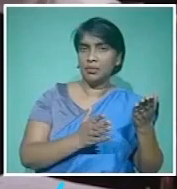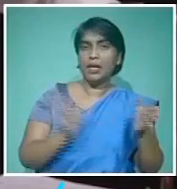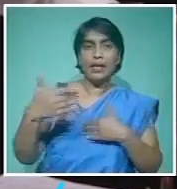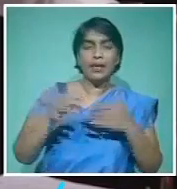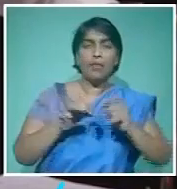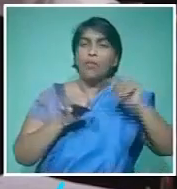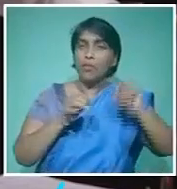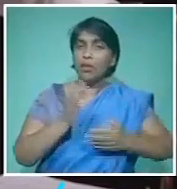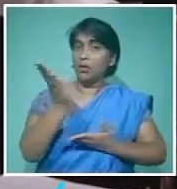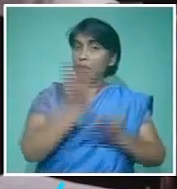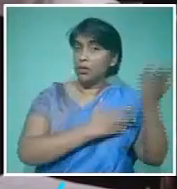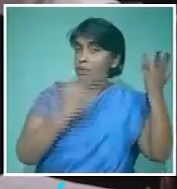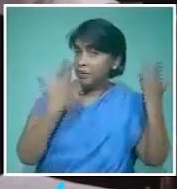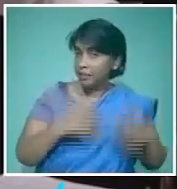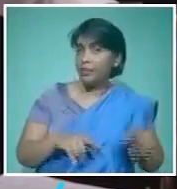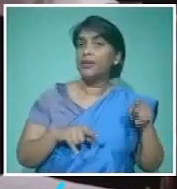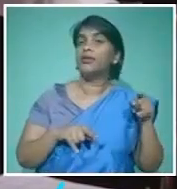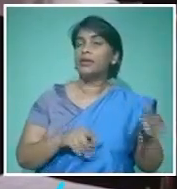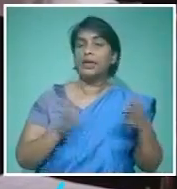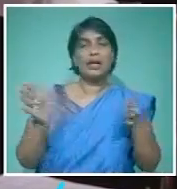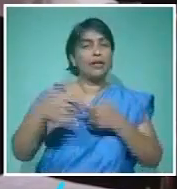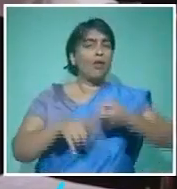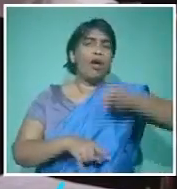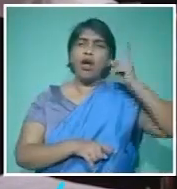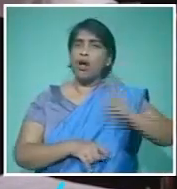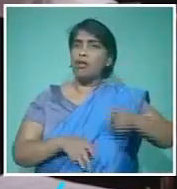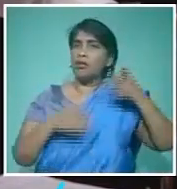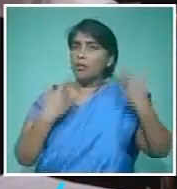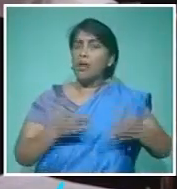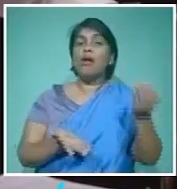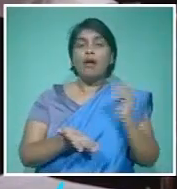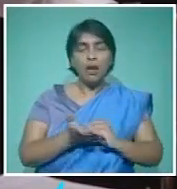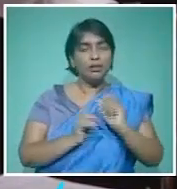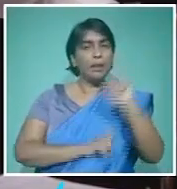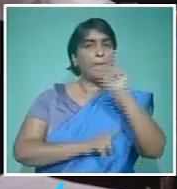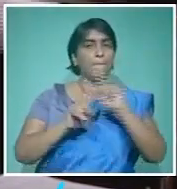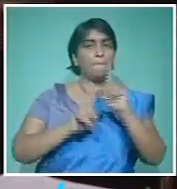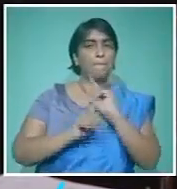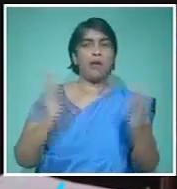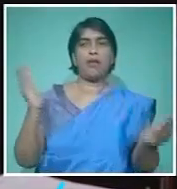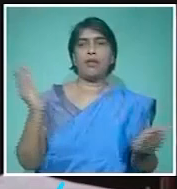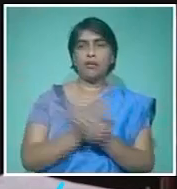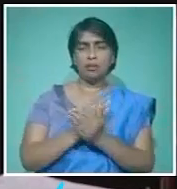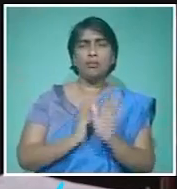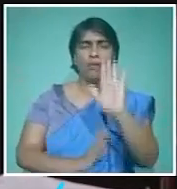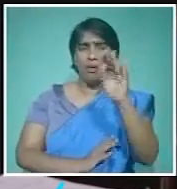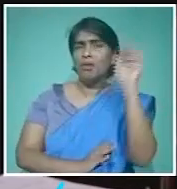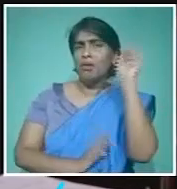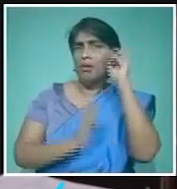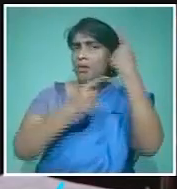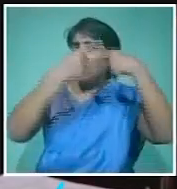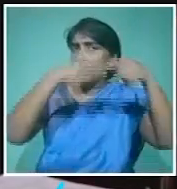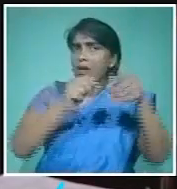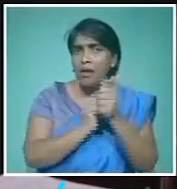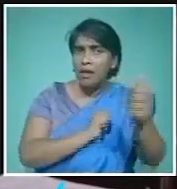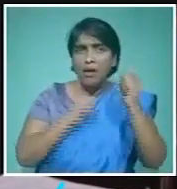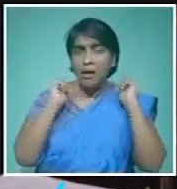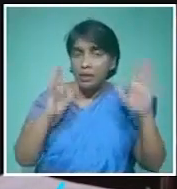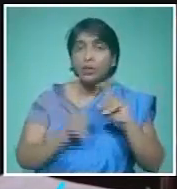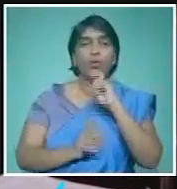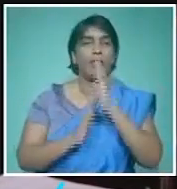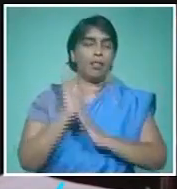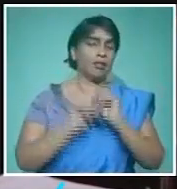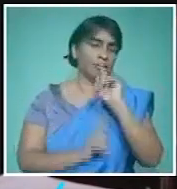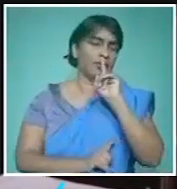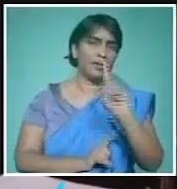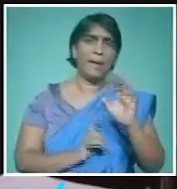කැබිනට් මණ්ඩලයට ගිහිල්ලා කැබිනට් මණ්ඩලයේ අනුමැතියකින් පස්සෙ නැවත පාර්ලිමේන්තුවට ඉදිරිපත් වෙන්න ඕන මම දැනගන්නේ අන්නේ ප්‍රොසීඩියර් එක යනවාද කියලා අධිකරණ මතුමාගේ